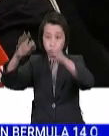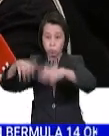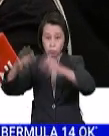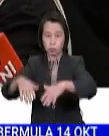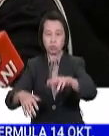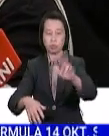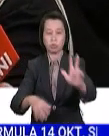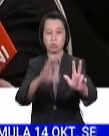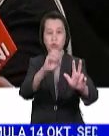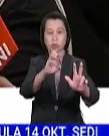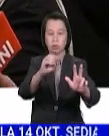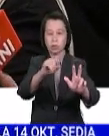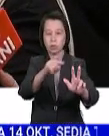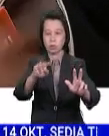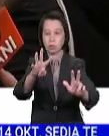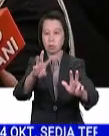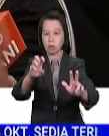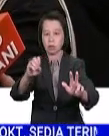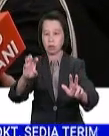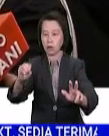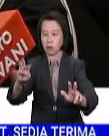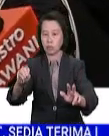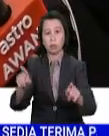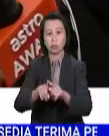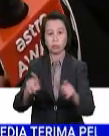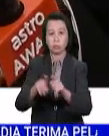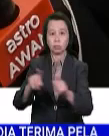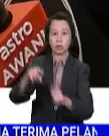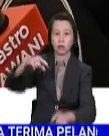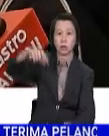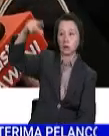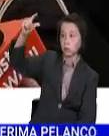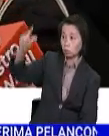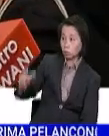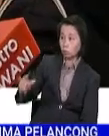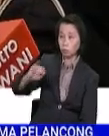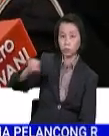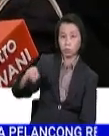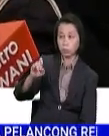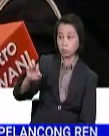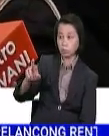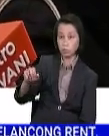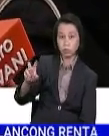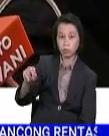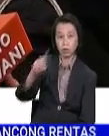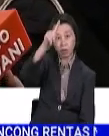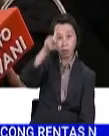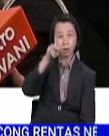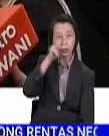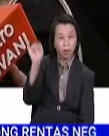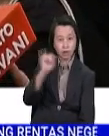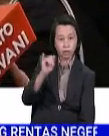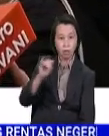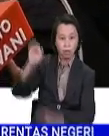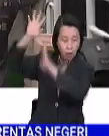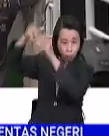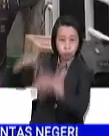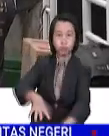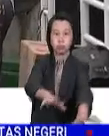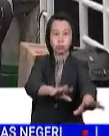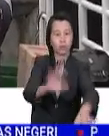300 hingga 400 mm, dia akan jadi macam gunung jerai lah. Dia akan jadi banjir kepala air lah.